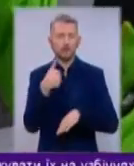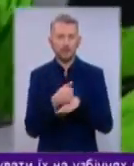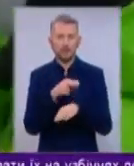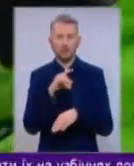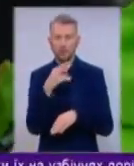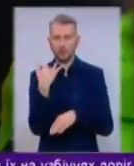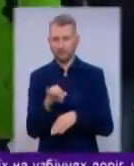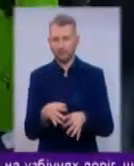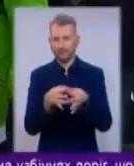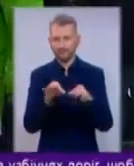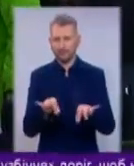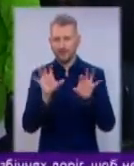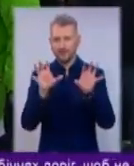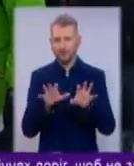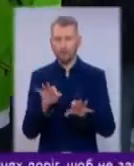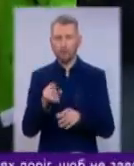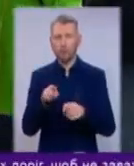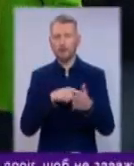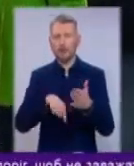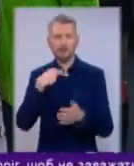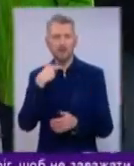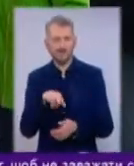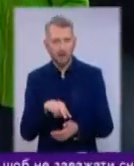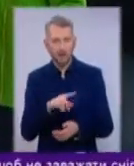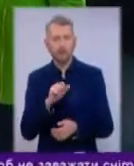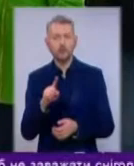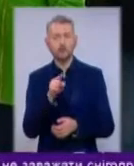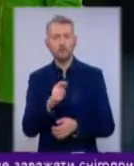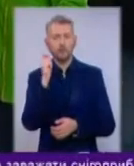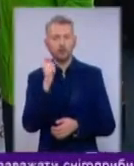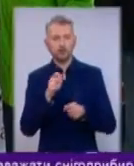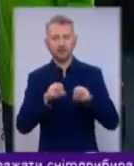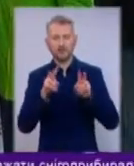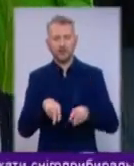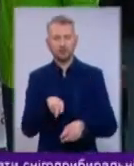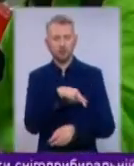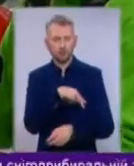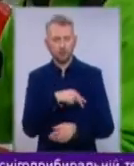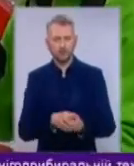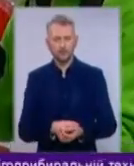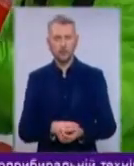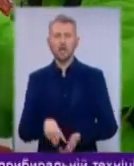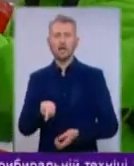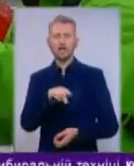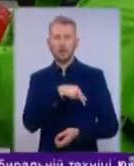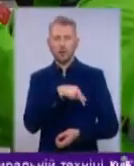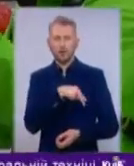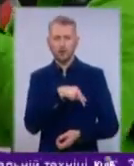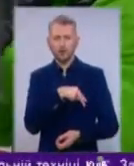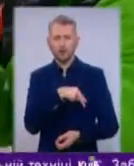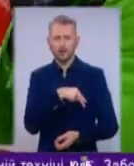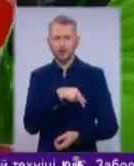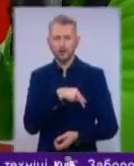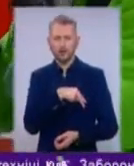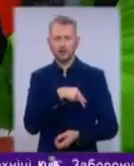дав зелене світло закону про декриміналізацію, за що йому вручили спеціальну нагороду. Нагороду сталеві